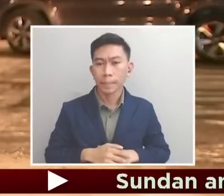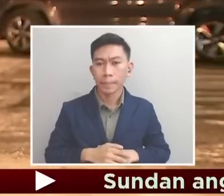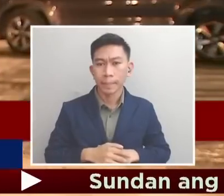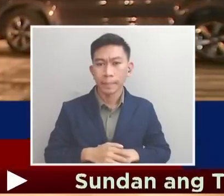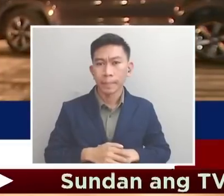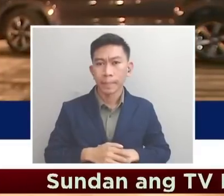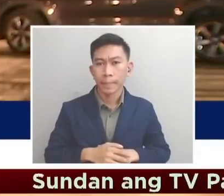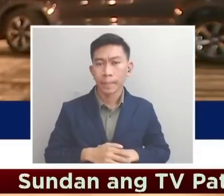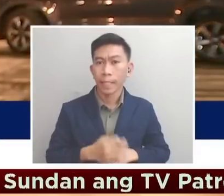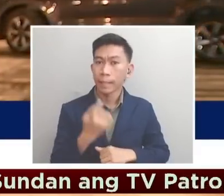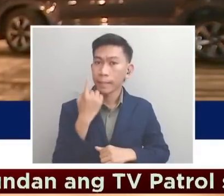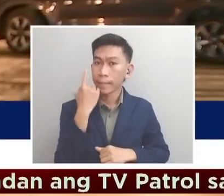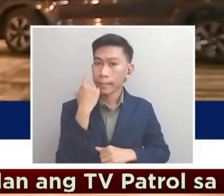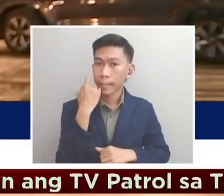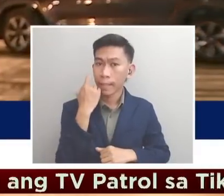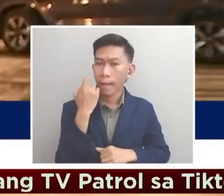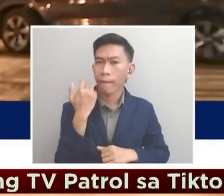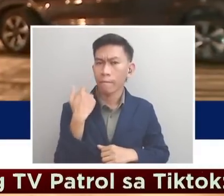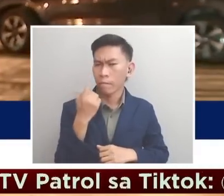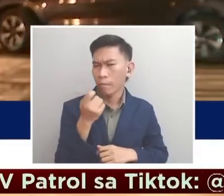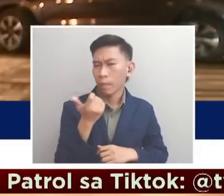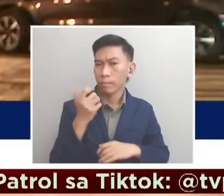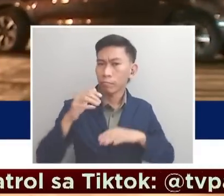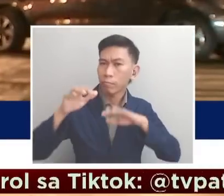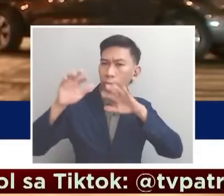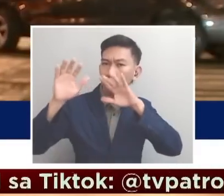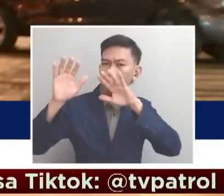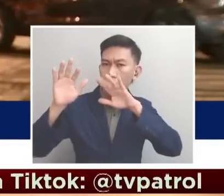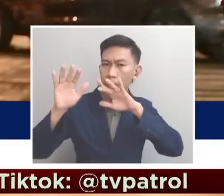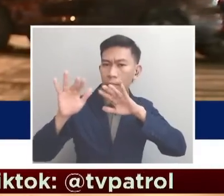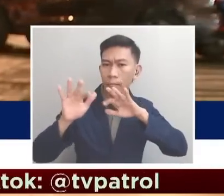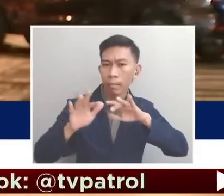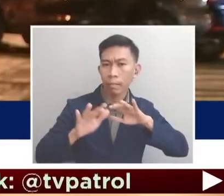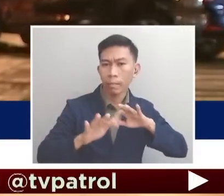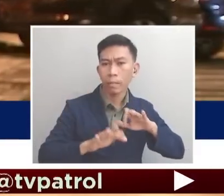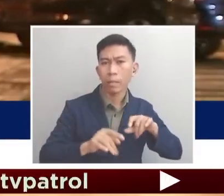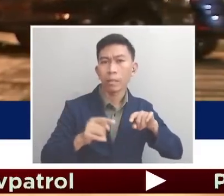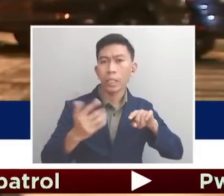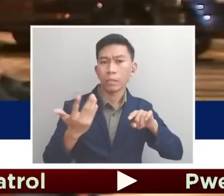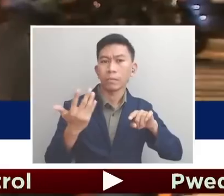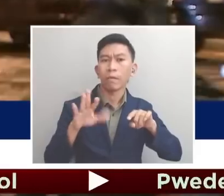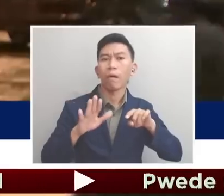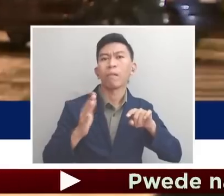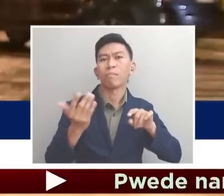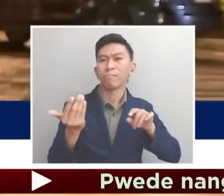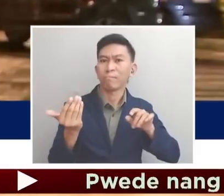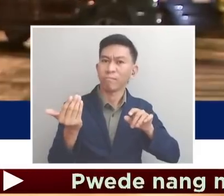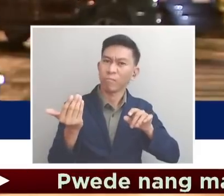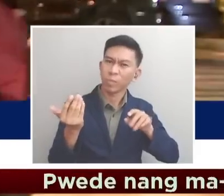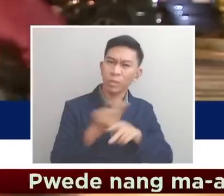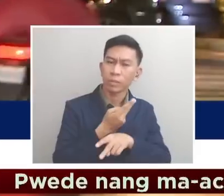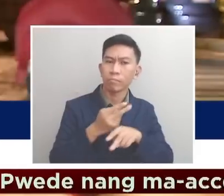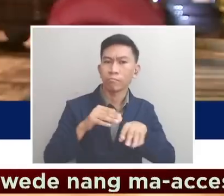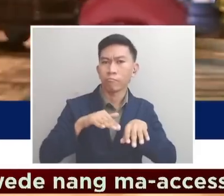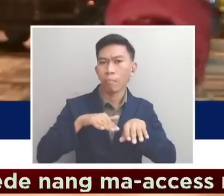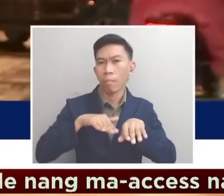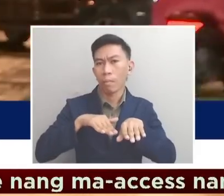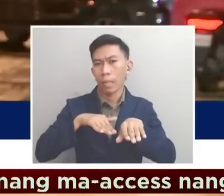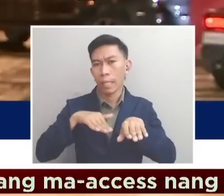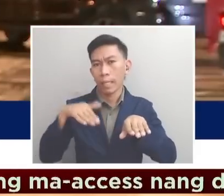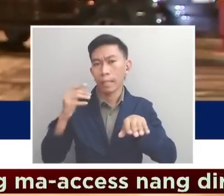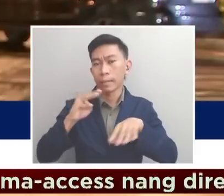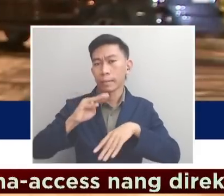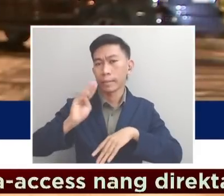Henry, kanina ay bahagyang umulan din dito sa Maynila kaya mas bumagal pa ang daloy ng traffic dito sa bahaging ito ng Maynila. Sa ngayon